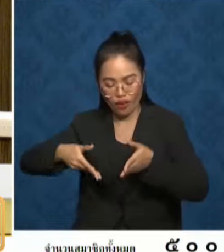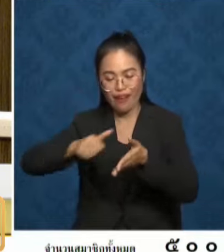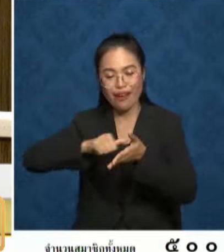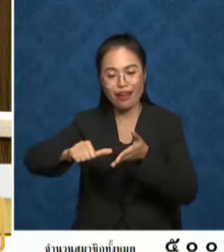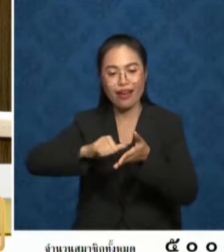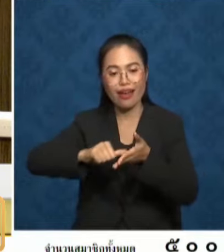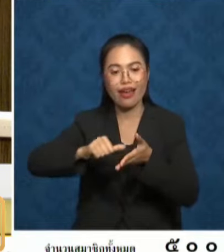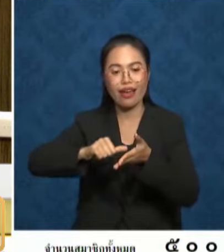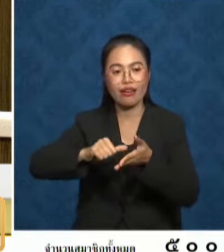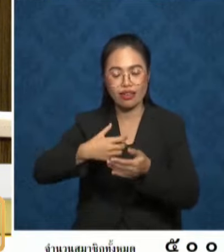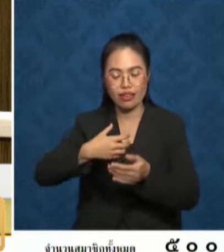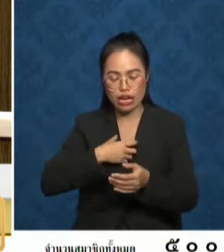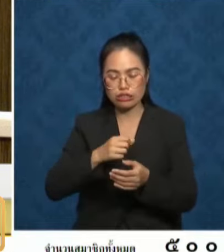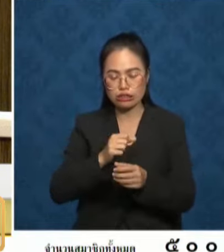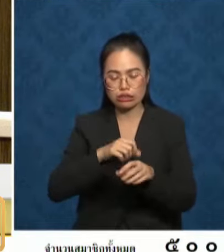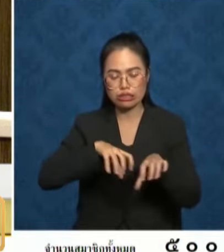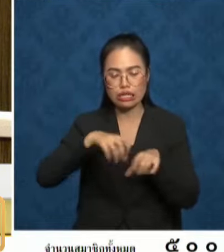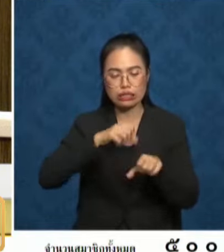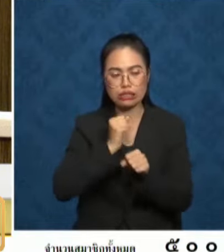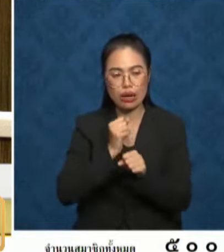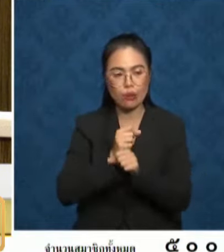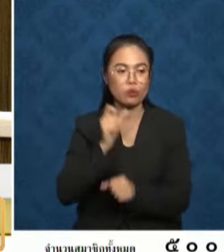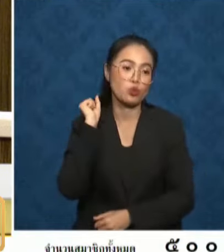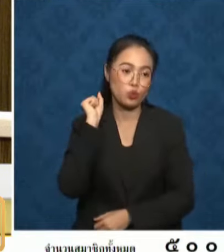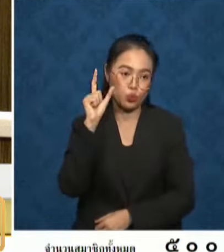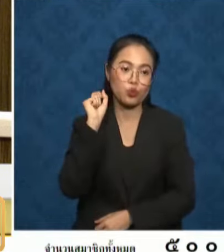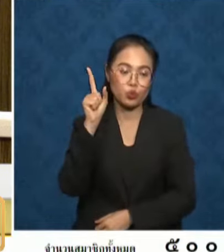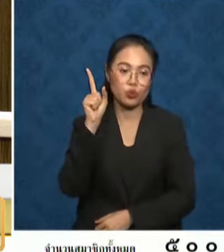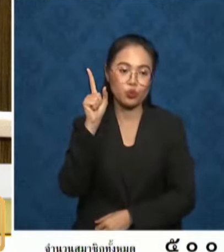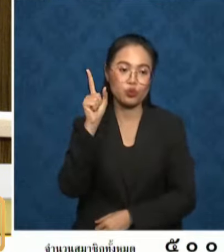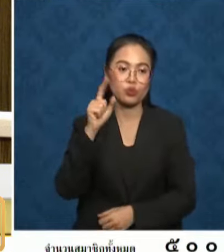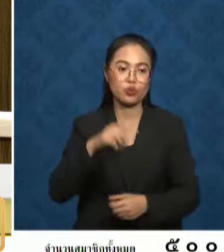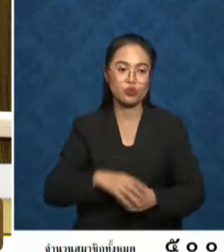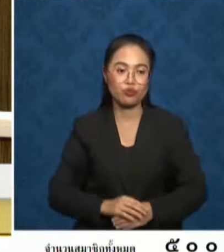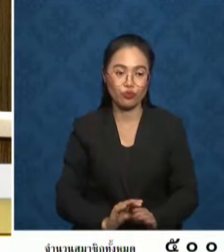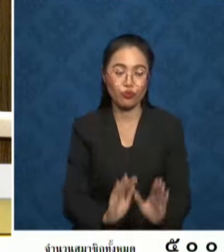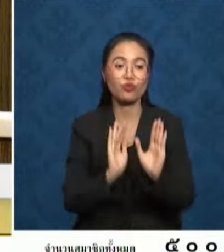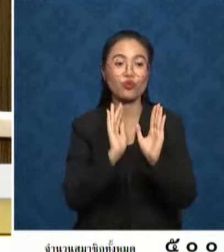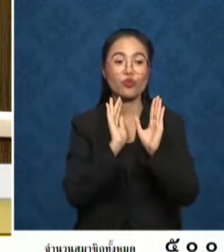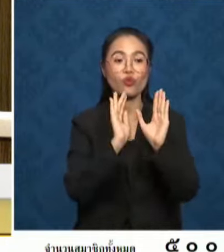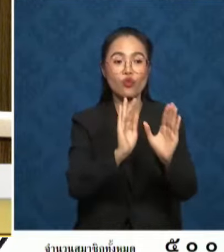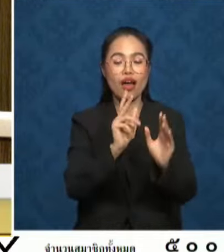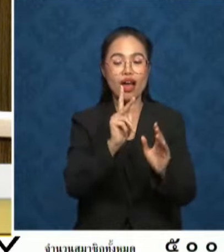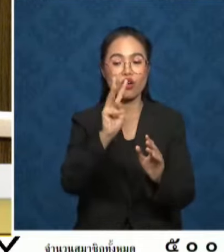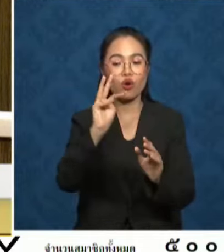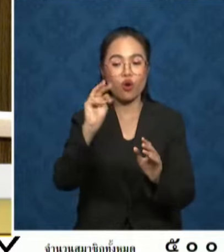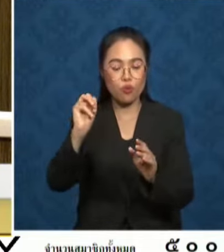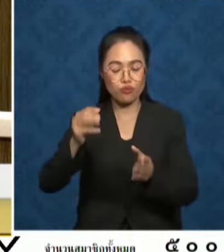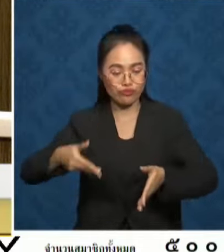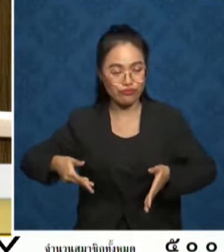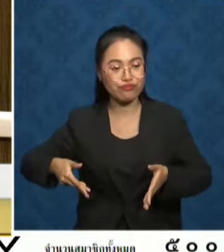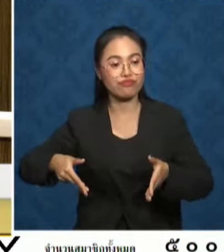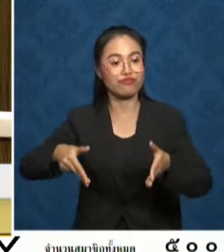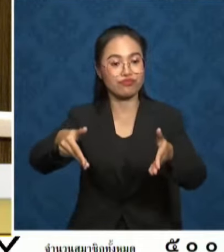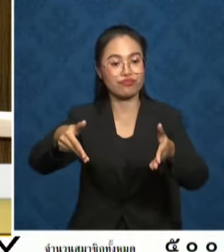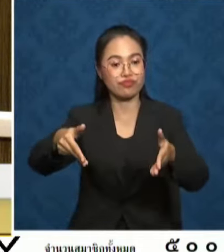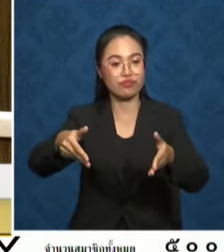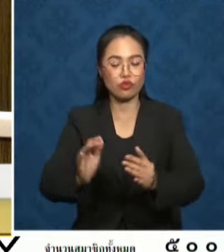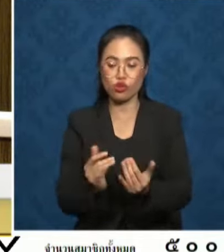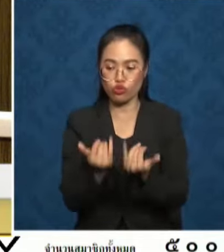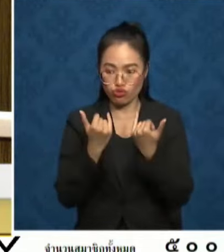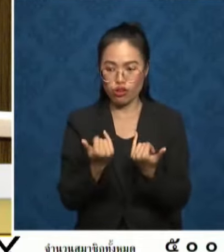เรื่องนี้เนี่ยอย่างจำเป็นและเร่งด่วนฝากท่านท่านไปถึงกรมการกระทรวงถกด้วยนะครับว่าปัจจุบันนี้เนี่ยมี